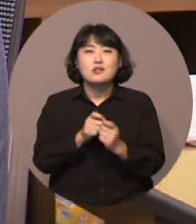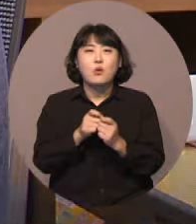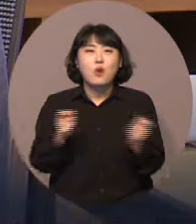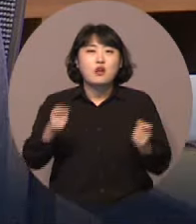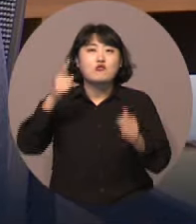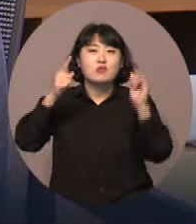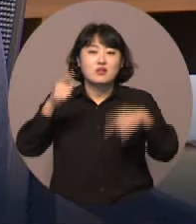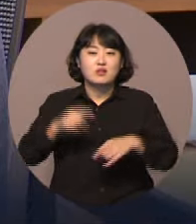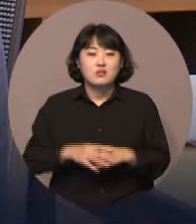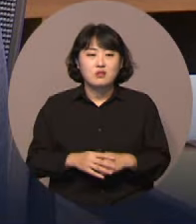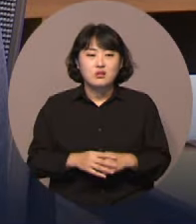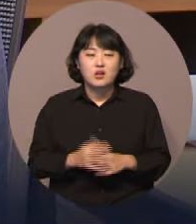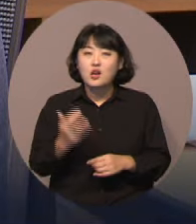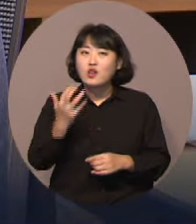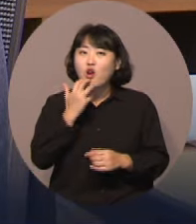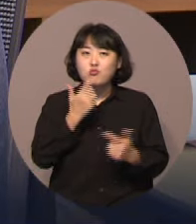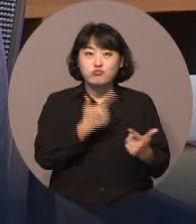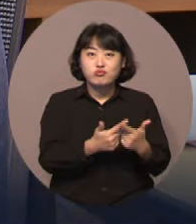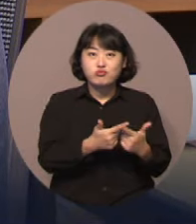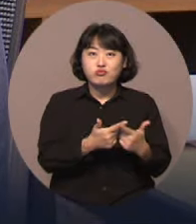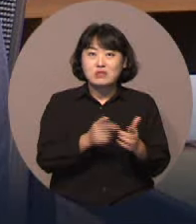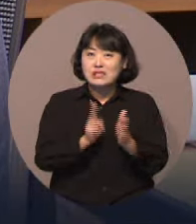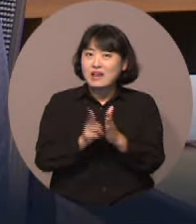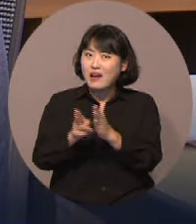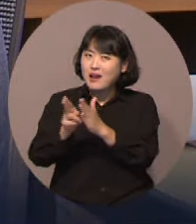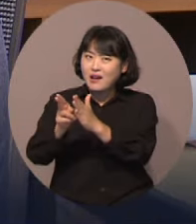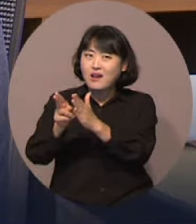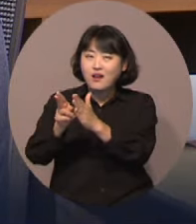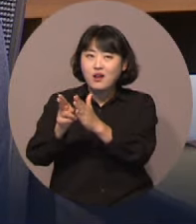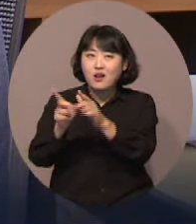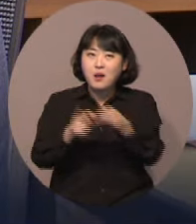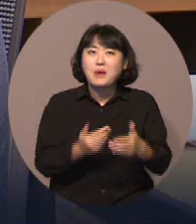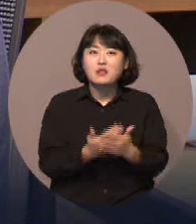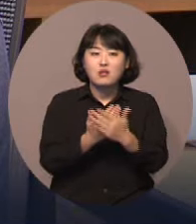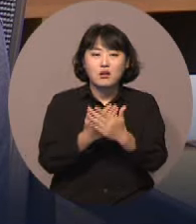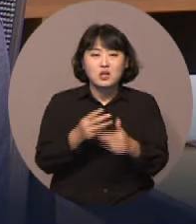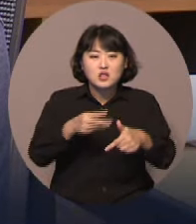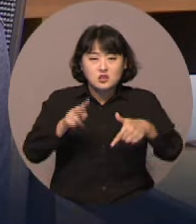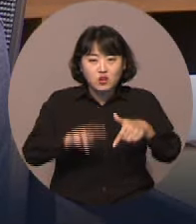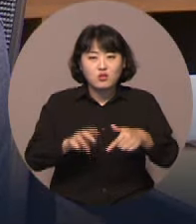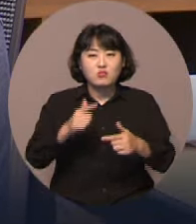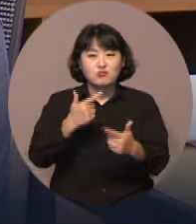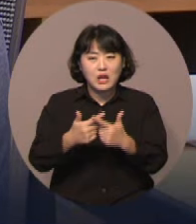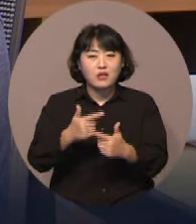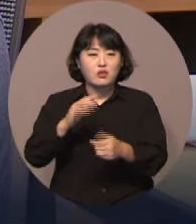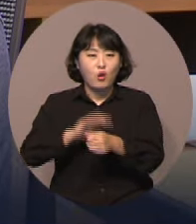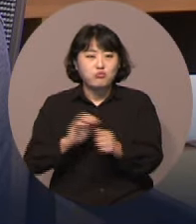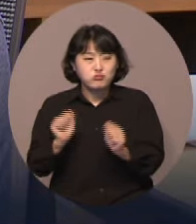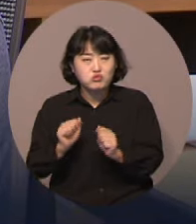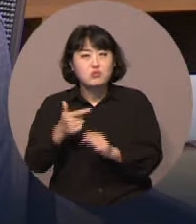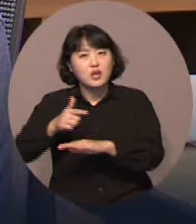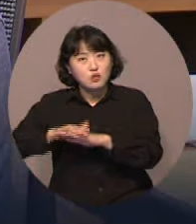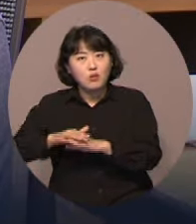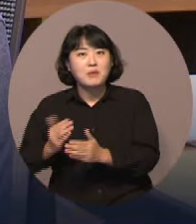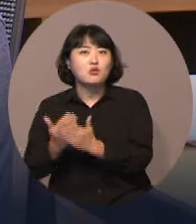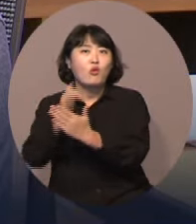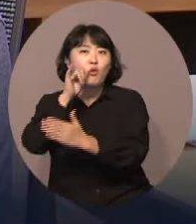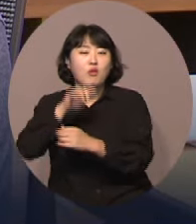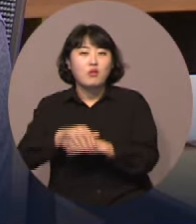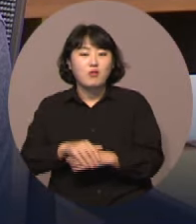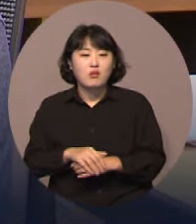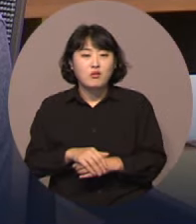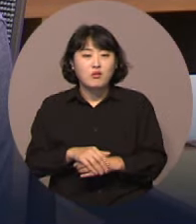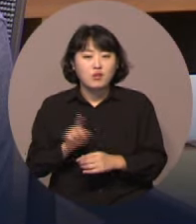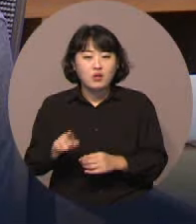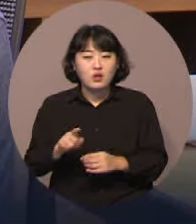경부선 위주로 좀 많이 발달을 했더라고요. 인천, 부산, 경북, 대전 뭐 이런 식으로 했는데 그걸 또 인구수로 하다